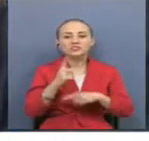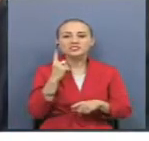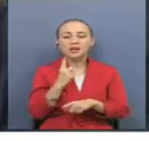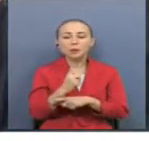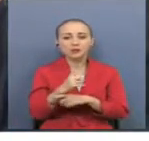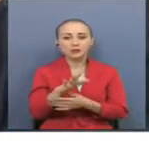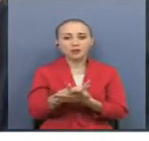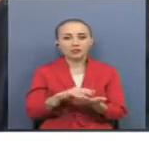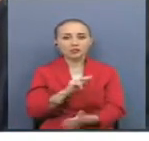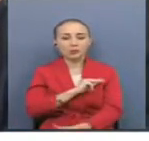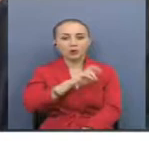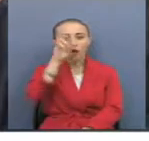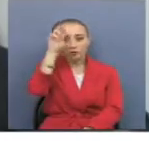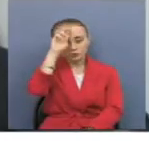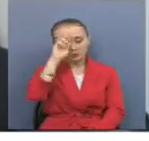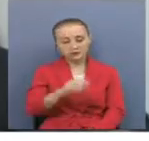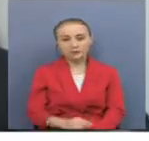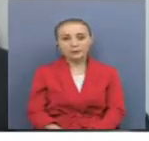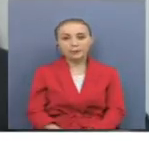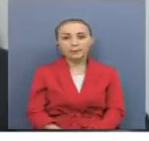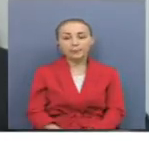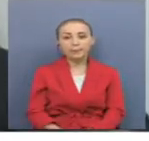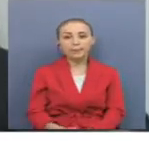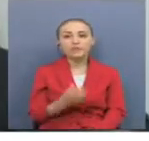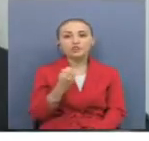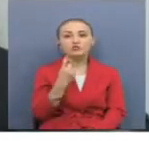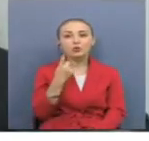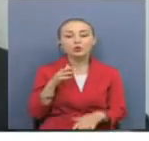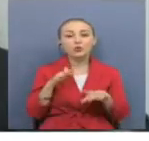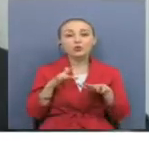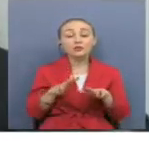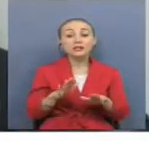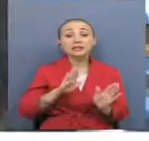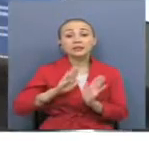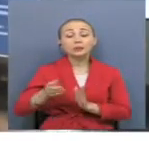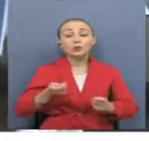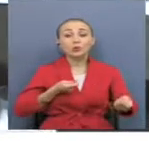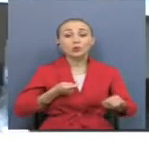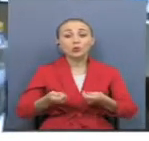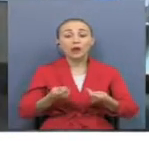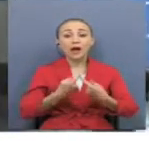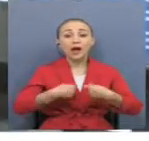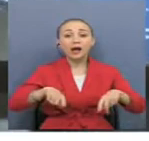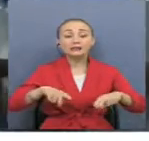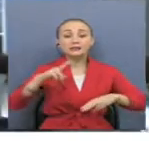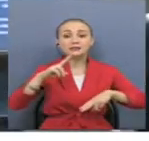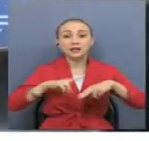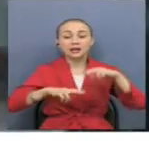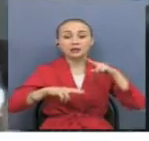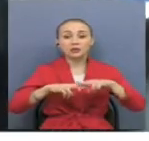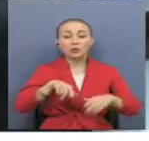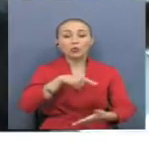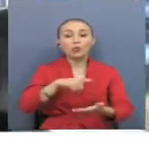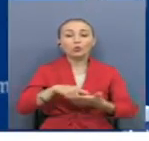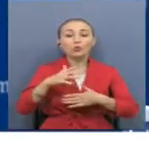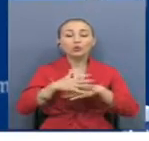Сондай-ақ мемлекеттік қызметшілердің құқық бұзушылығы қатарында Көкшетау қаласының сәулет және қала құрылысы бөлімі басшысының орынбасары Диана Мұхамбетқалиева да